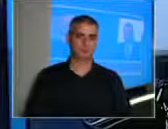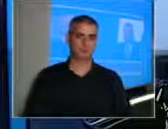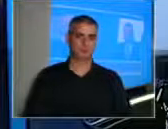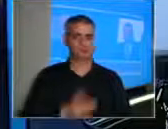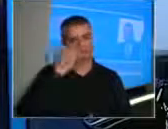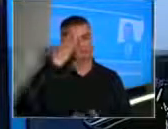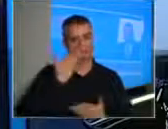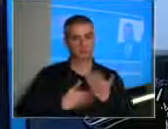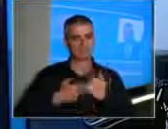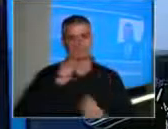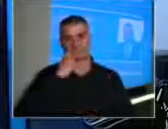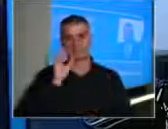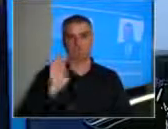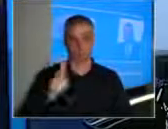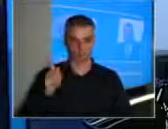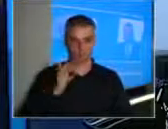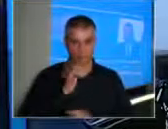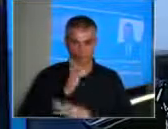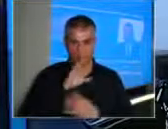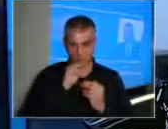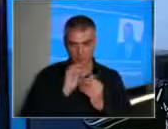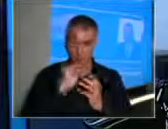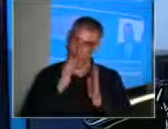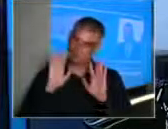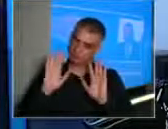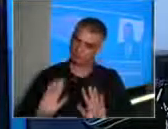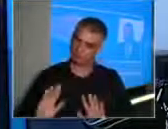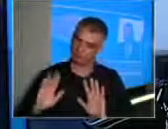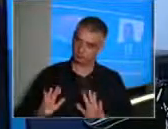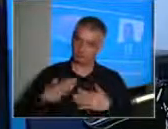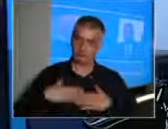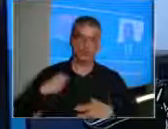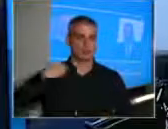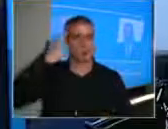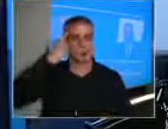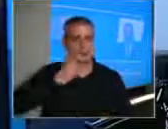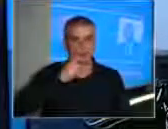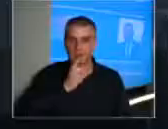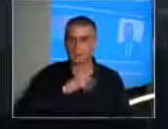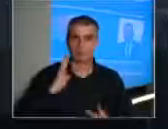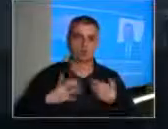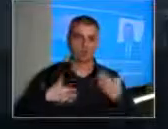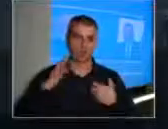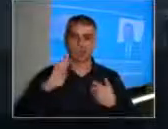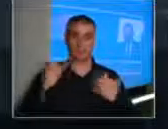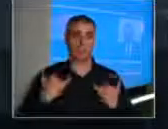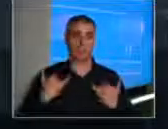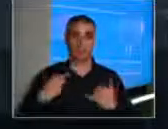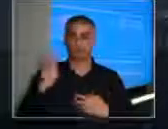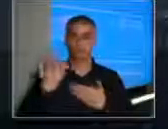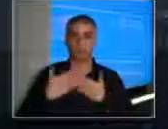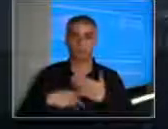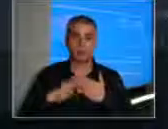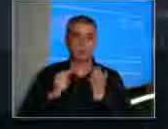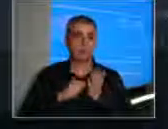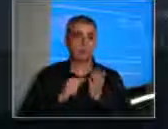בין דרי לנתניהו, הוא פונה אליו עכשיו, הוא אומר לו, תוריד את הרגל מהגז. אני יודע שדרי נורא כועס על נתניהו בימים האלה, בימים האחרונים,